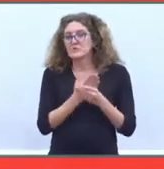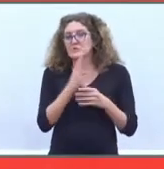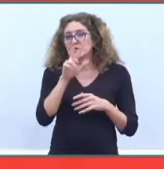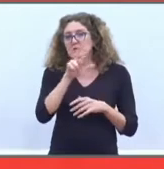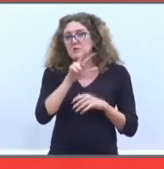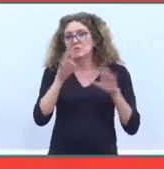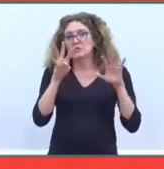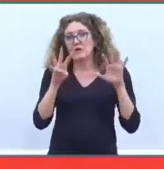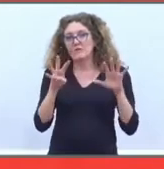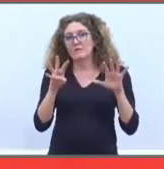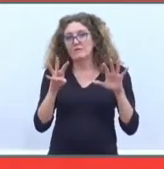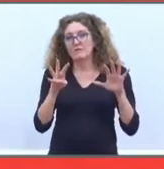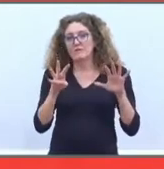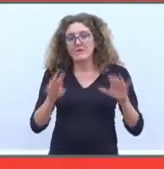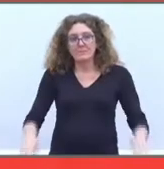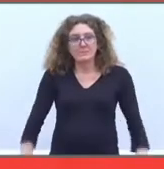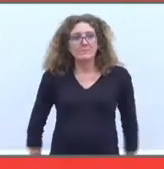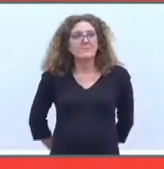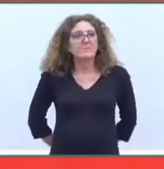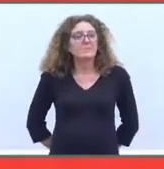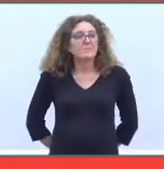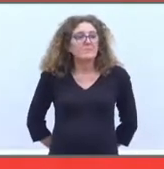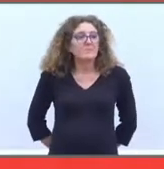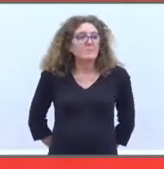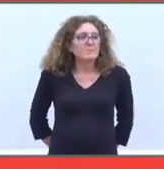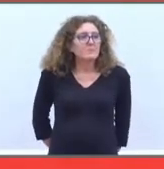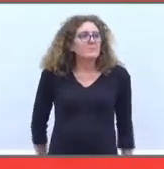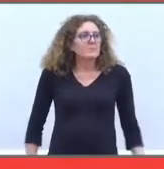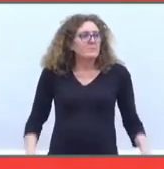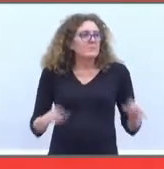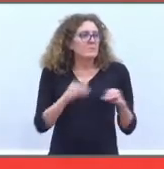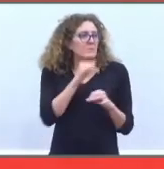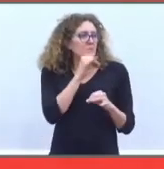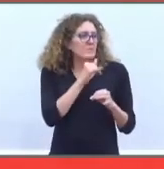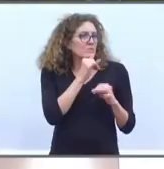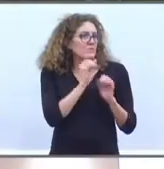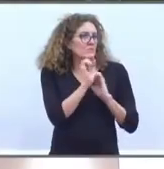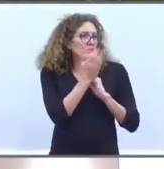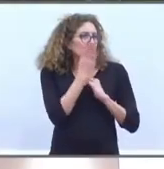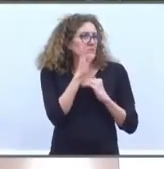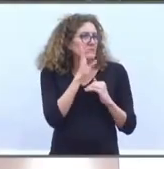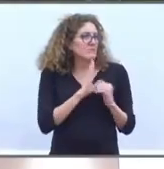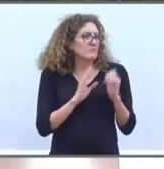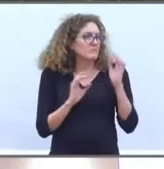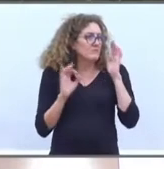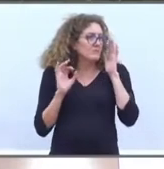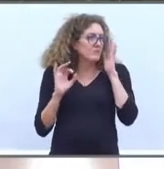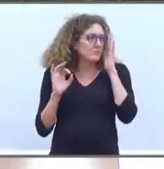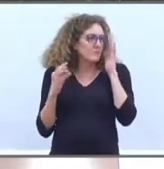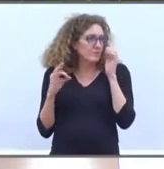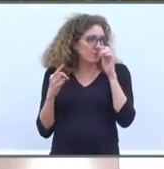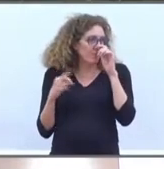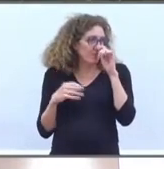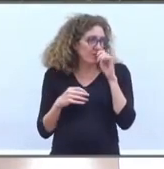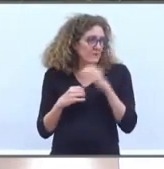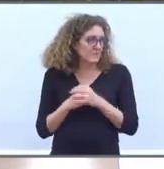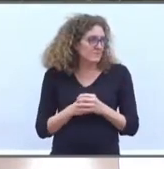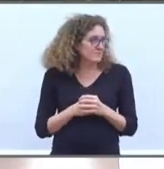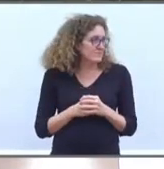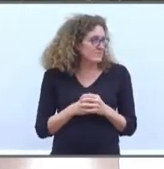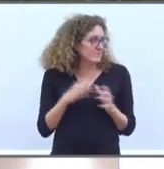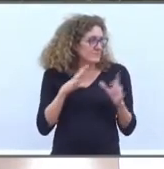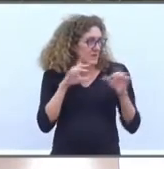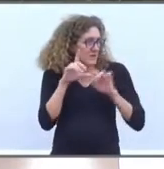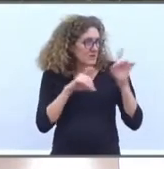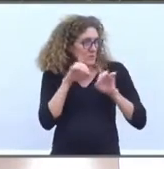39. C'est une petite subvention. Oui, voilà, l'affaire 39, c'est en fait une régularisation de foncier. Est-ce qu'il y a des